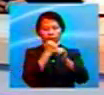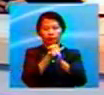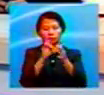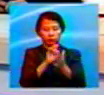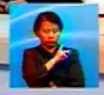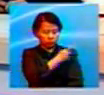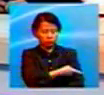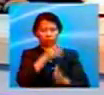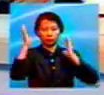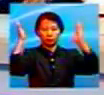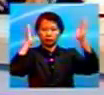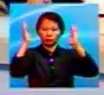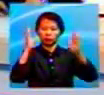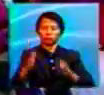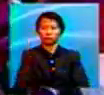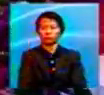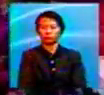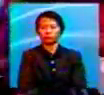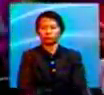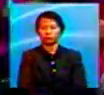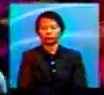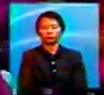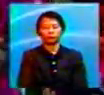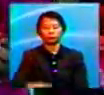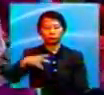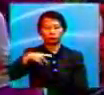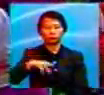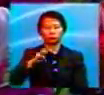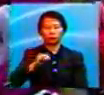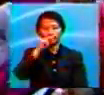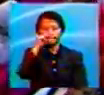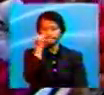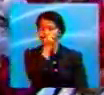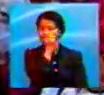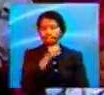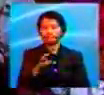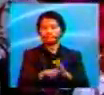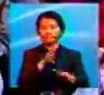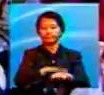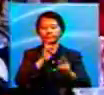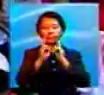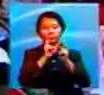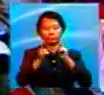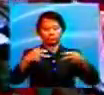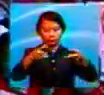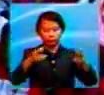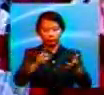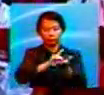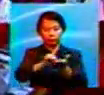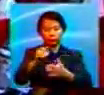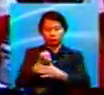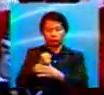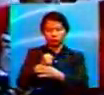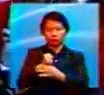dikuasai negara. Yang membangunkan Perdana Menteri Datuk Seri Najib Tun Razak ketika berucap di perasmian Minggu Saham